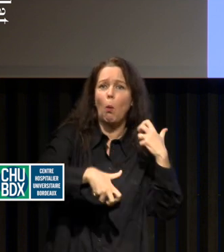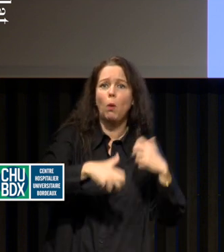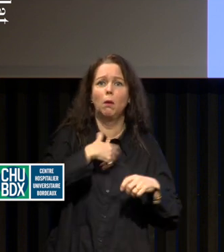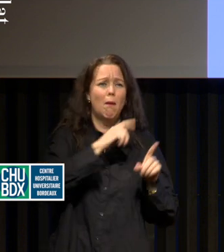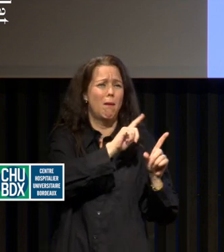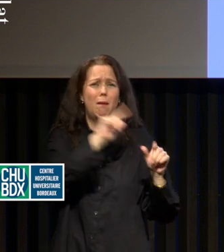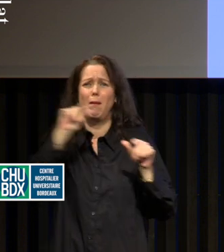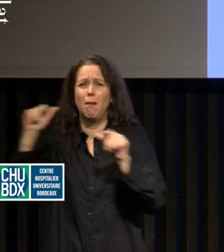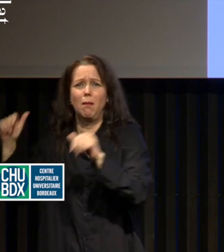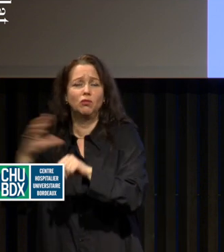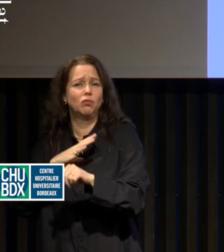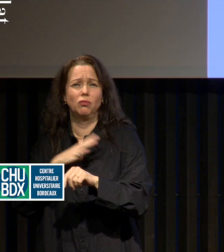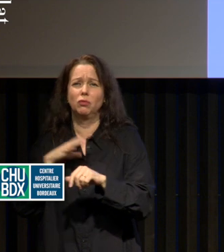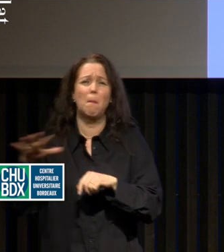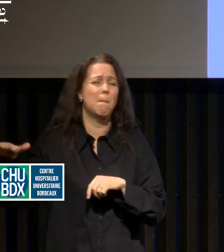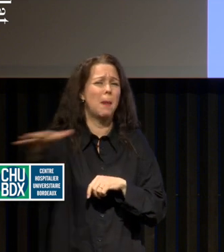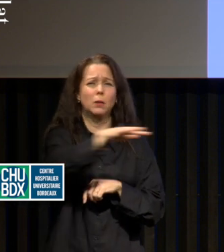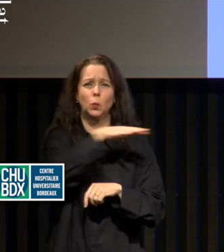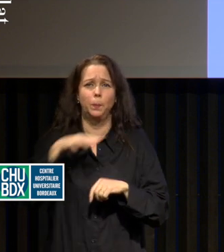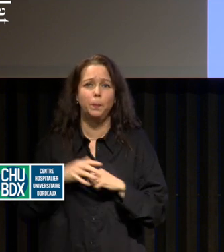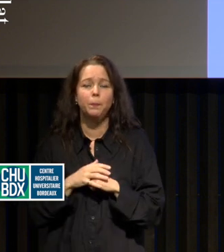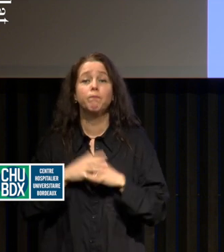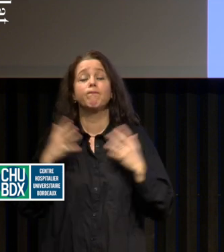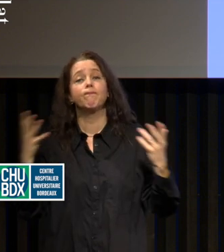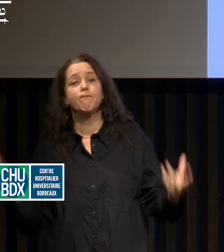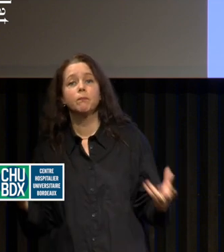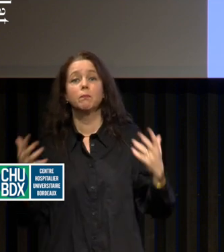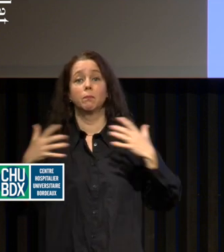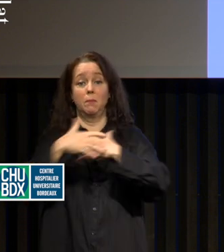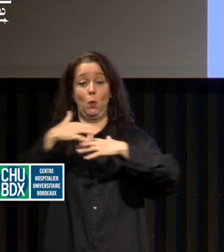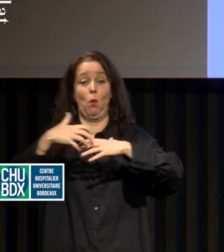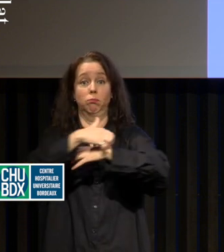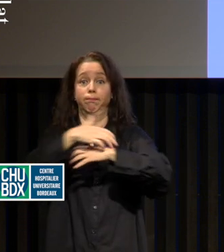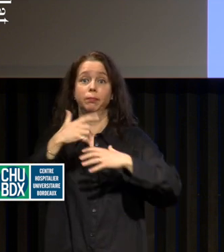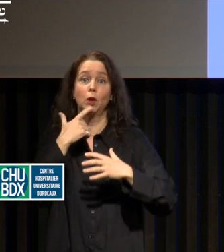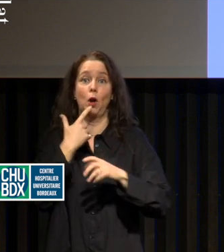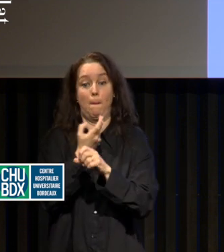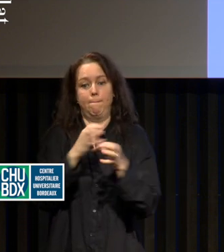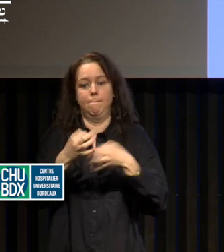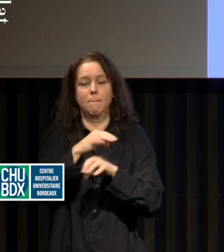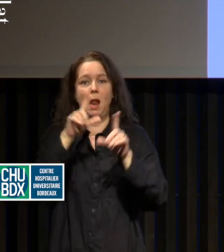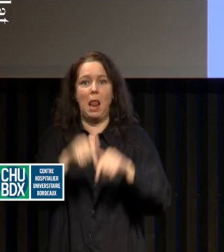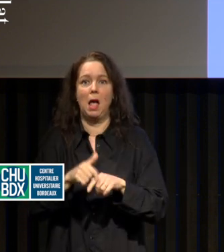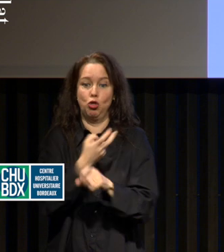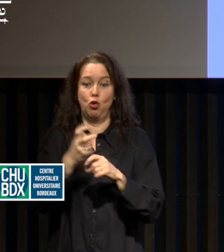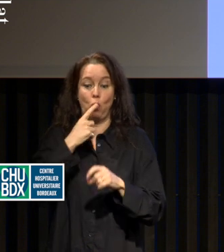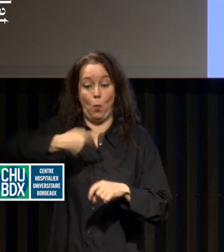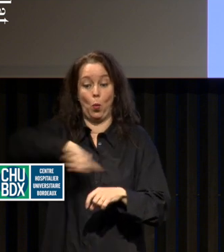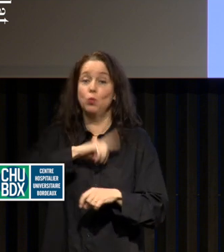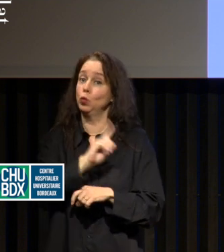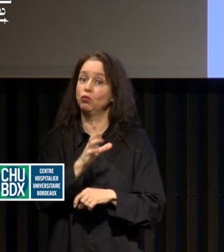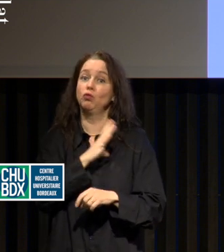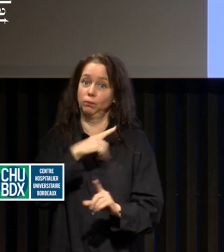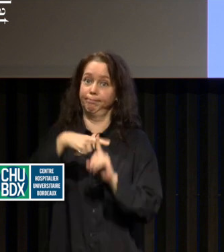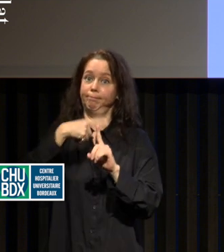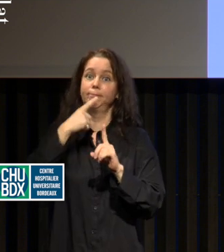microbiote absolument partout. Et ce microbiote, il a pour faculté de ne pas être dangereux pour nous. Il a plutôt même un effet bénéfique, et on verra dans quelle mesure est-ce que